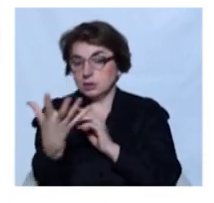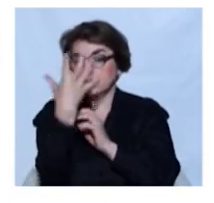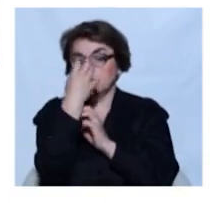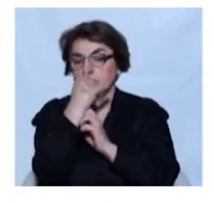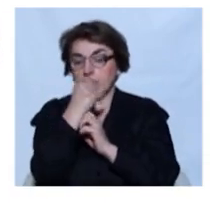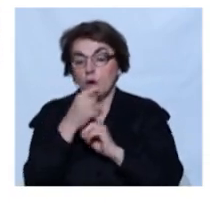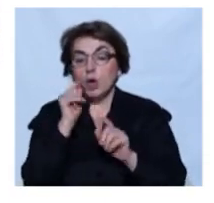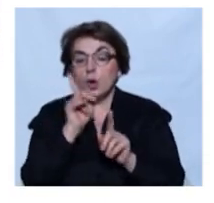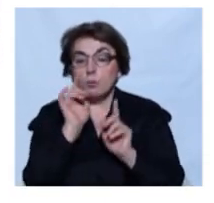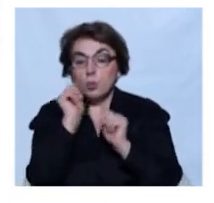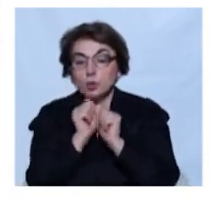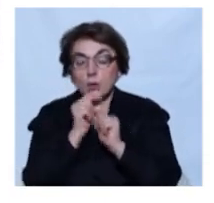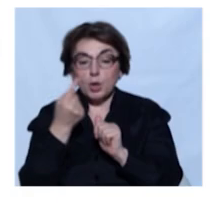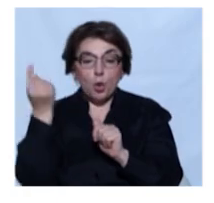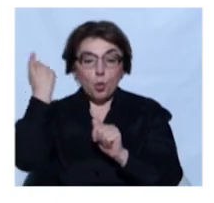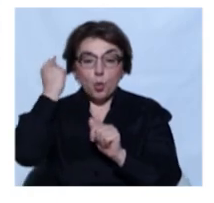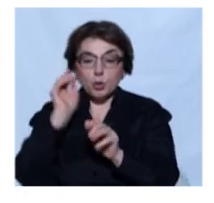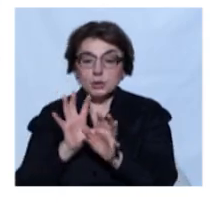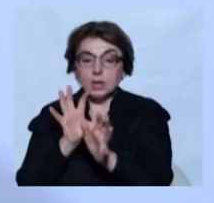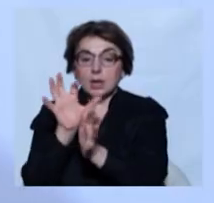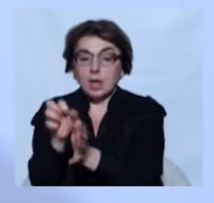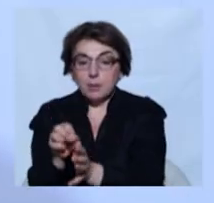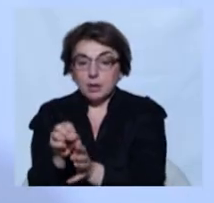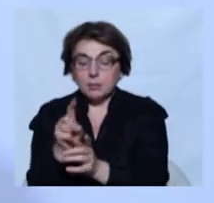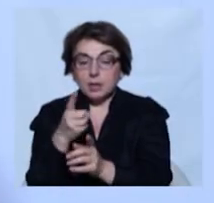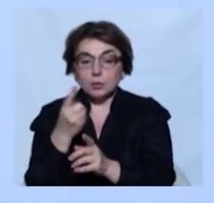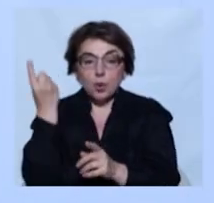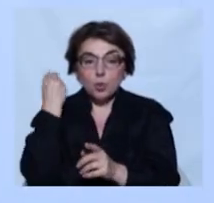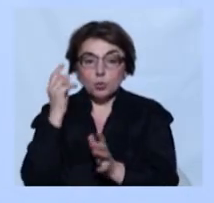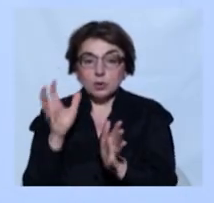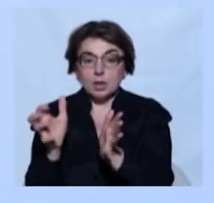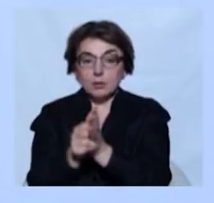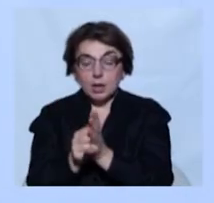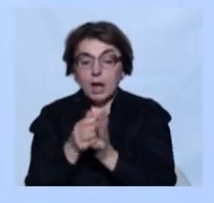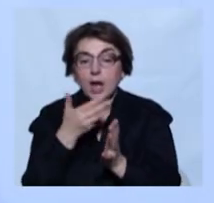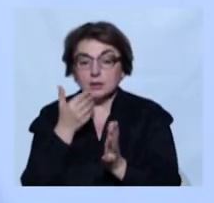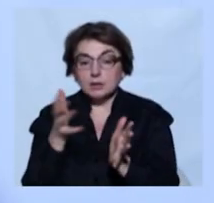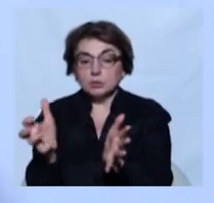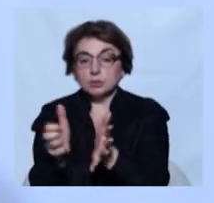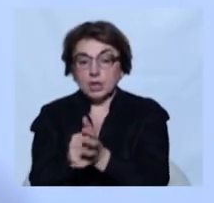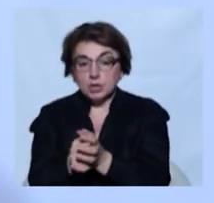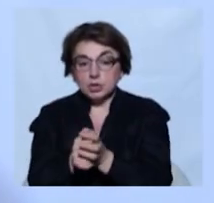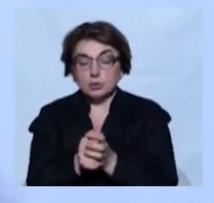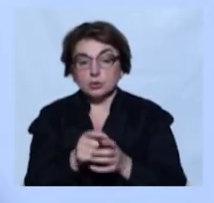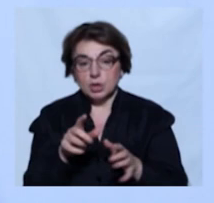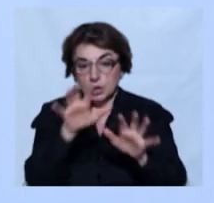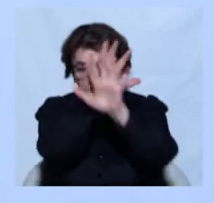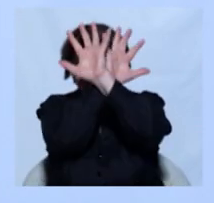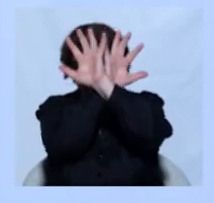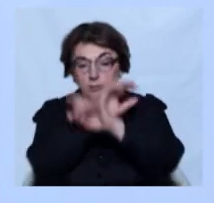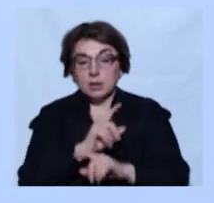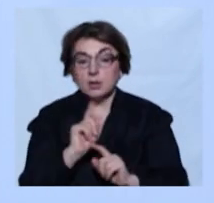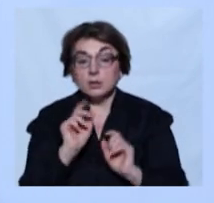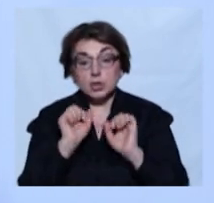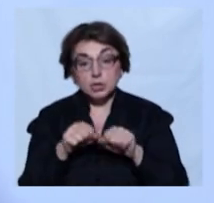ყოველთვის მიეპარება ხოლმე ირემს ამის გამო უკანა მხრიდან, რომ ადვილად დაიჭიროს ირემი.